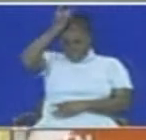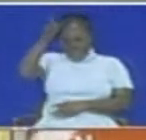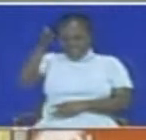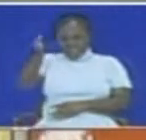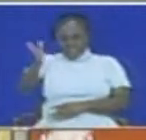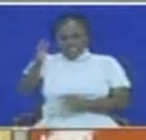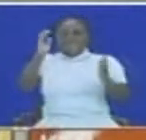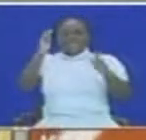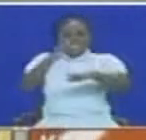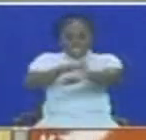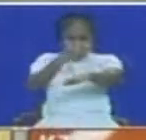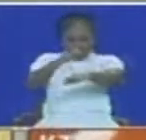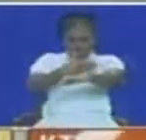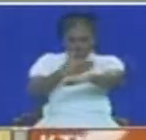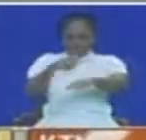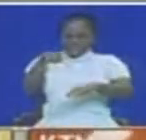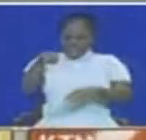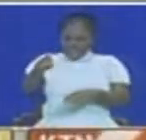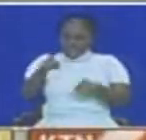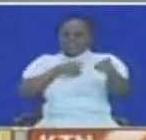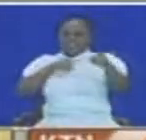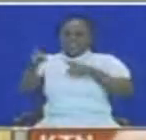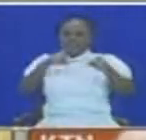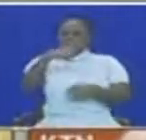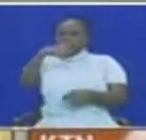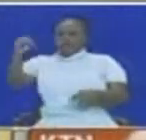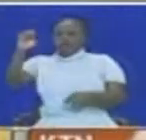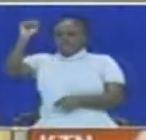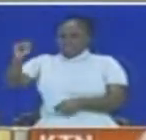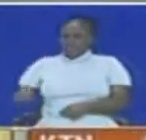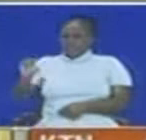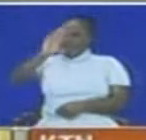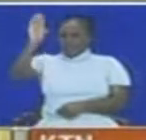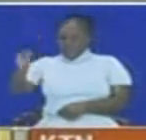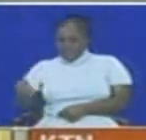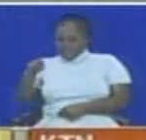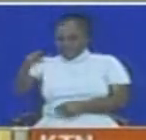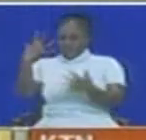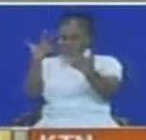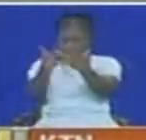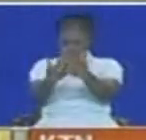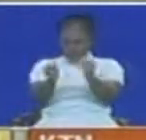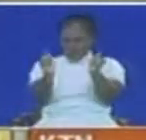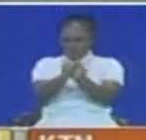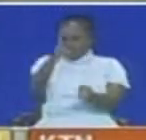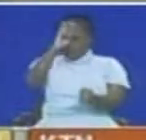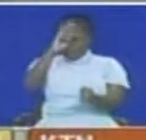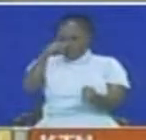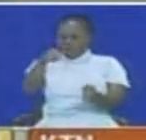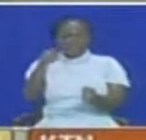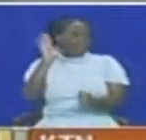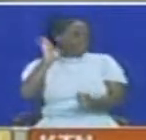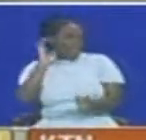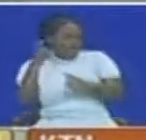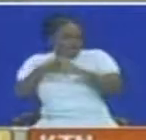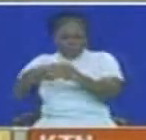la Kikuyu. Raia hao ambao walikuwa safarini kuelekea nchini Afrika Kusini walitiwa nguvuni na polisi waliopewa taarifa na